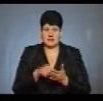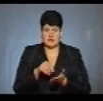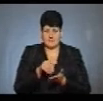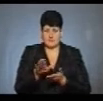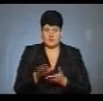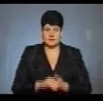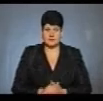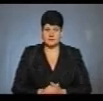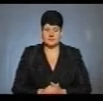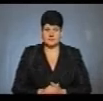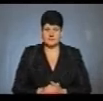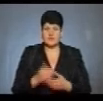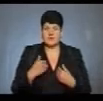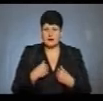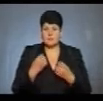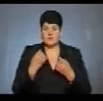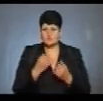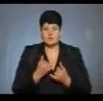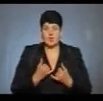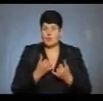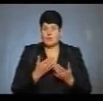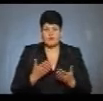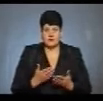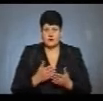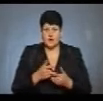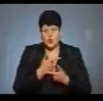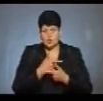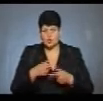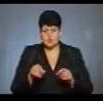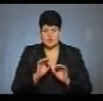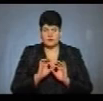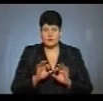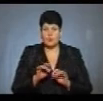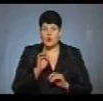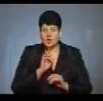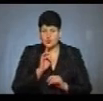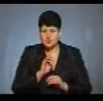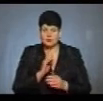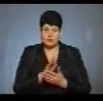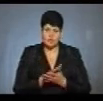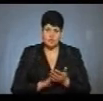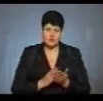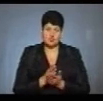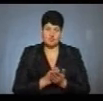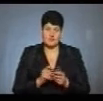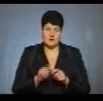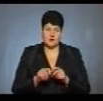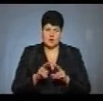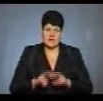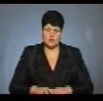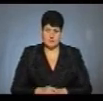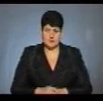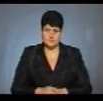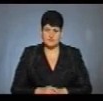відмовився. Я просто не вповноважений оголошувати таку інформацію. Поки що триває службове розслідування.